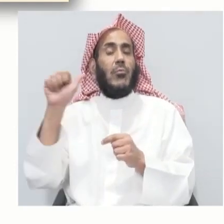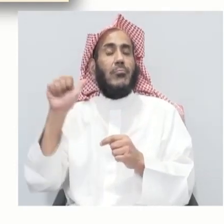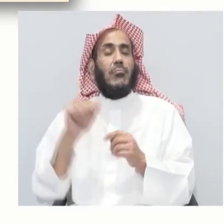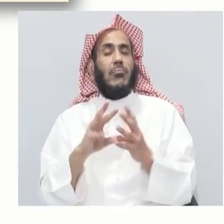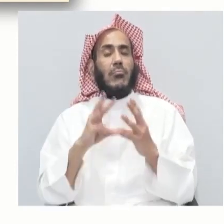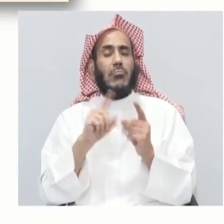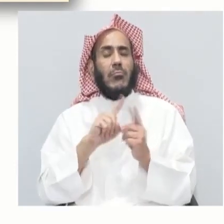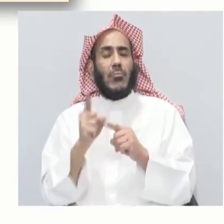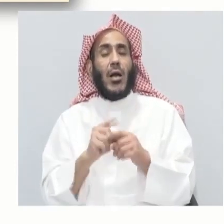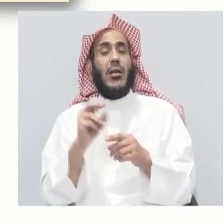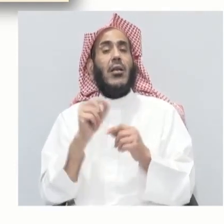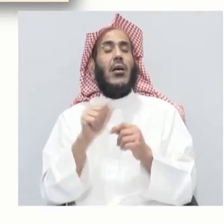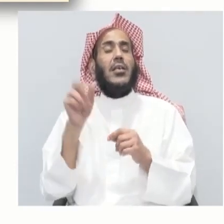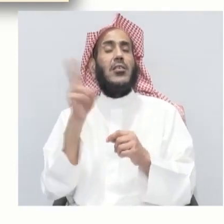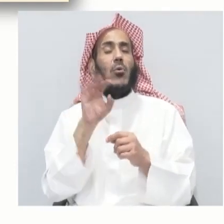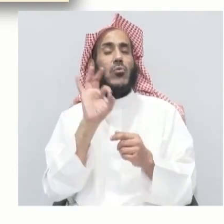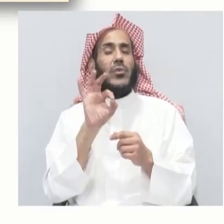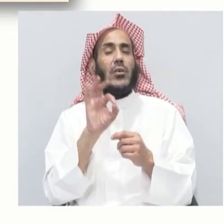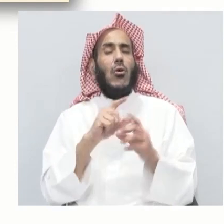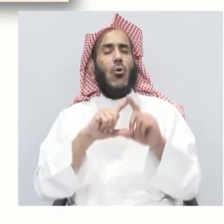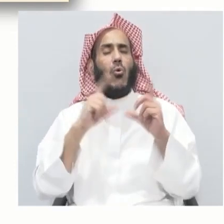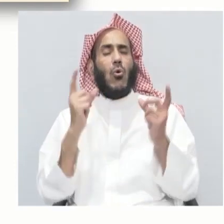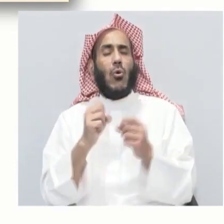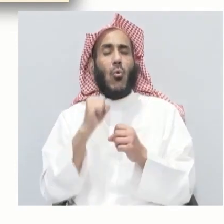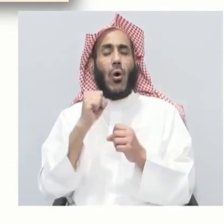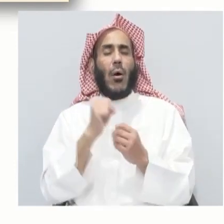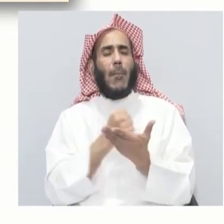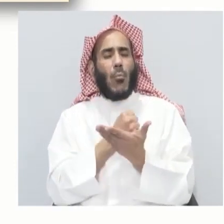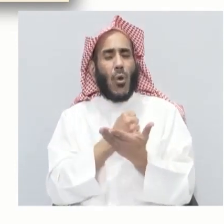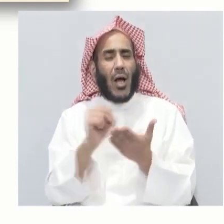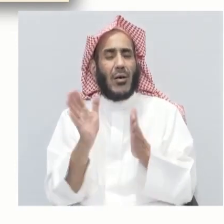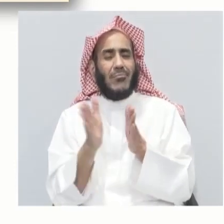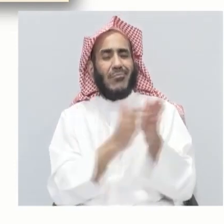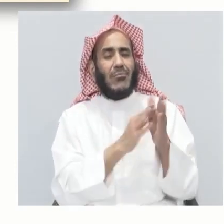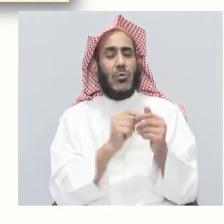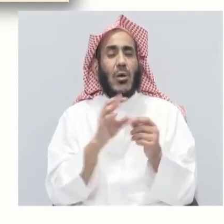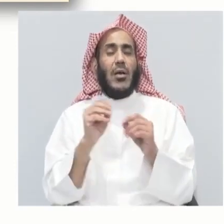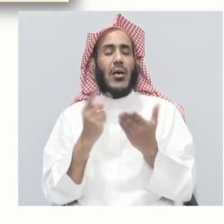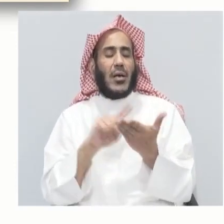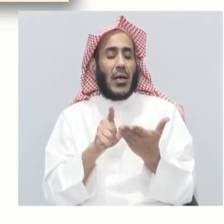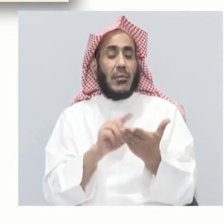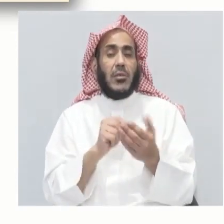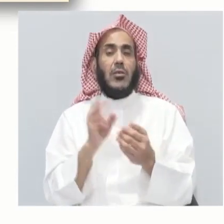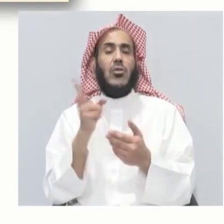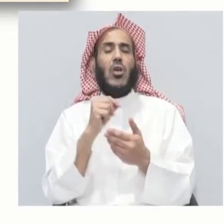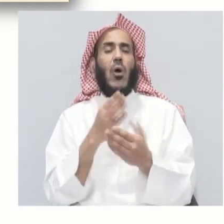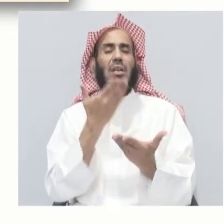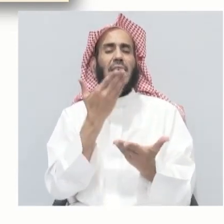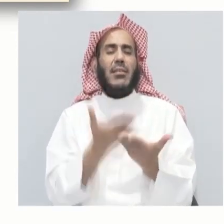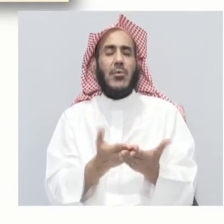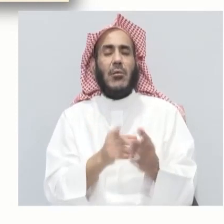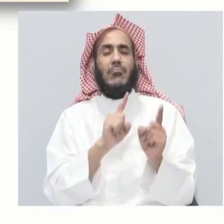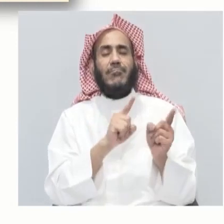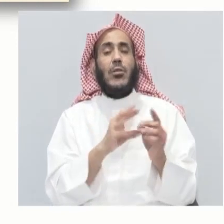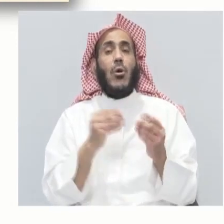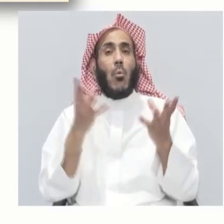وبما ان اي تساوي صفر اذا كل القوى هذه ملغاه ويصبح لديك قراءه الميزان تساوي في الجاذبيه مباشره